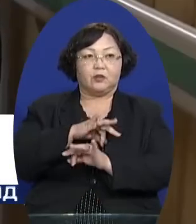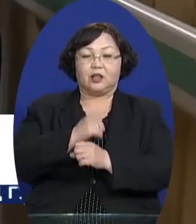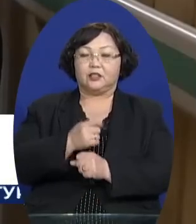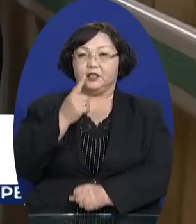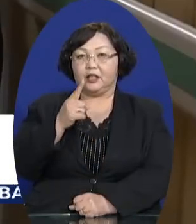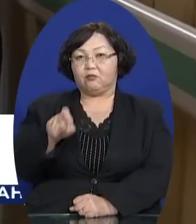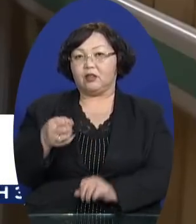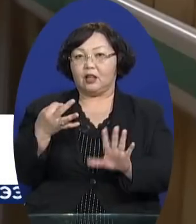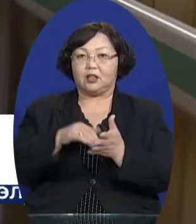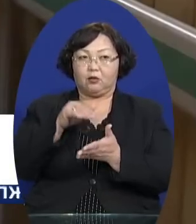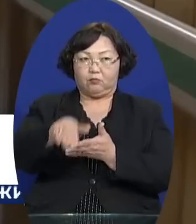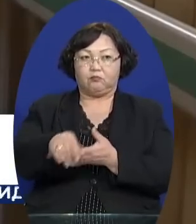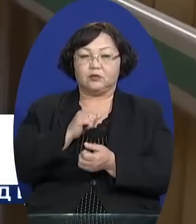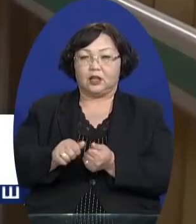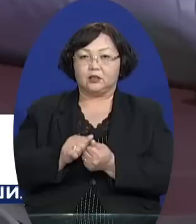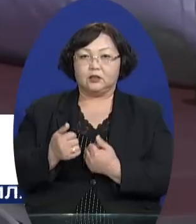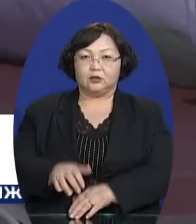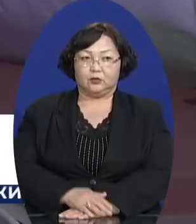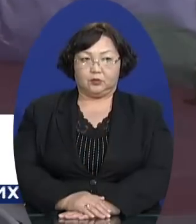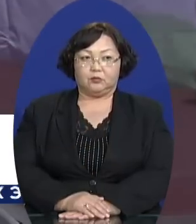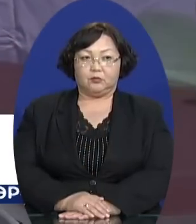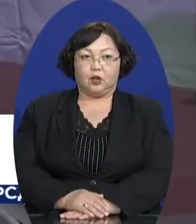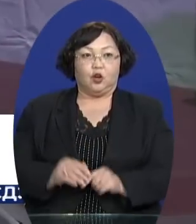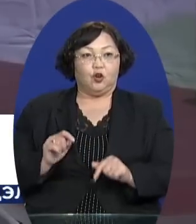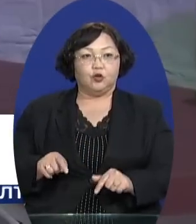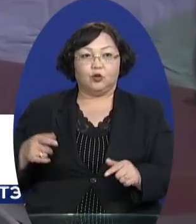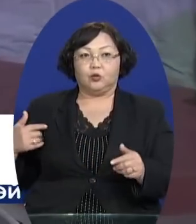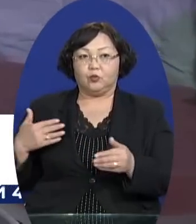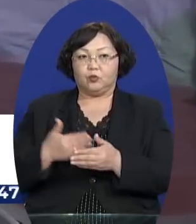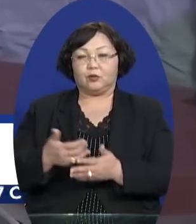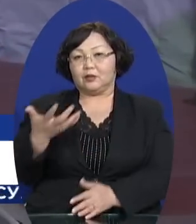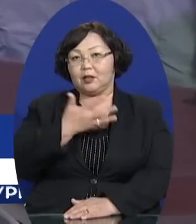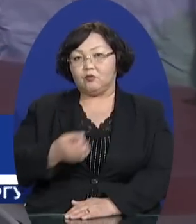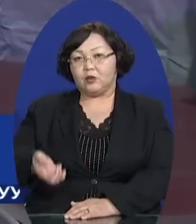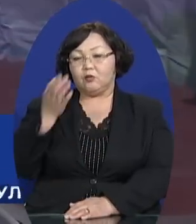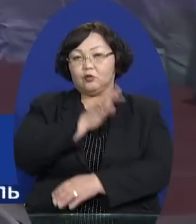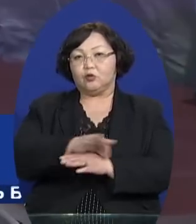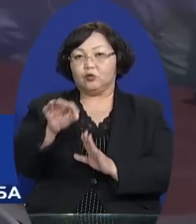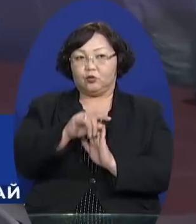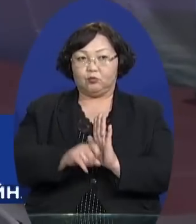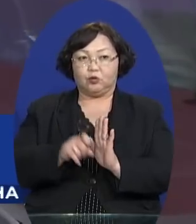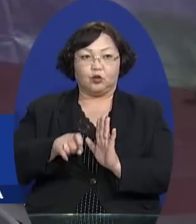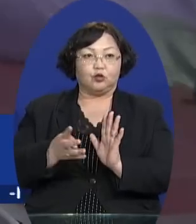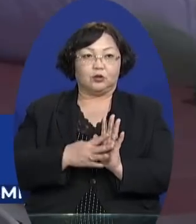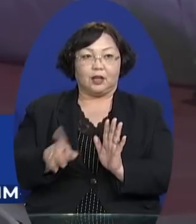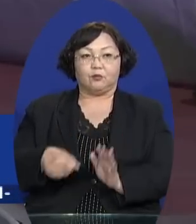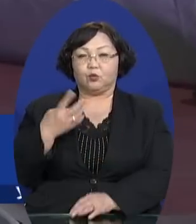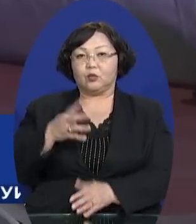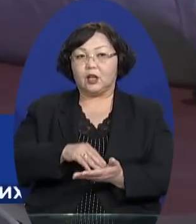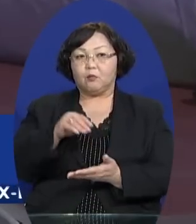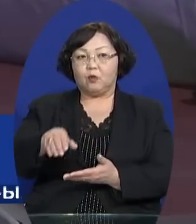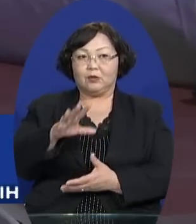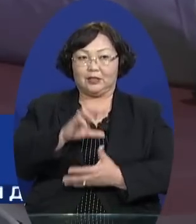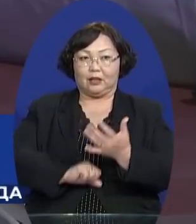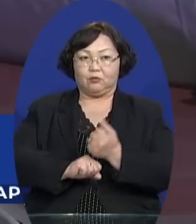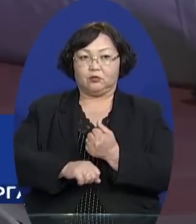1.8 тэрбум төгрөг зарцуулжээ. Өнөөдрийн хүртэл бол 500 гаруй төсөл хөтөлбөрт 9.4 тэрбум төгрөгийн санхүүжилт үзүүлж өөрсдөө